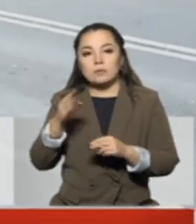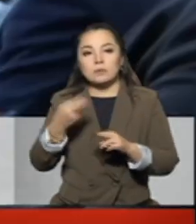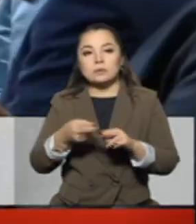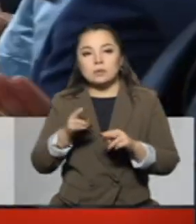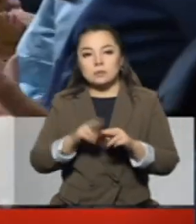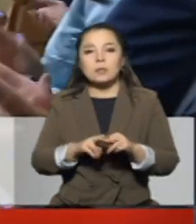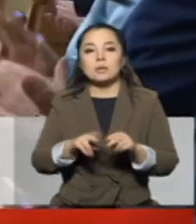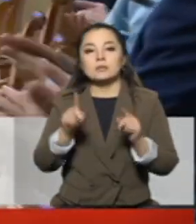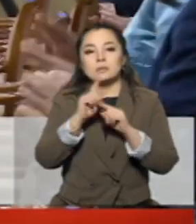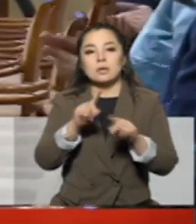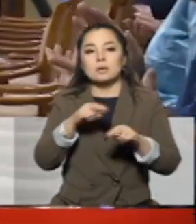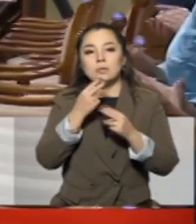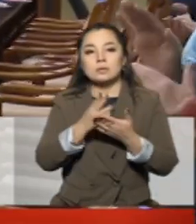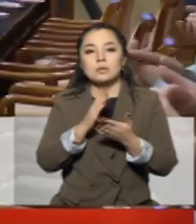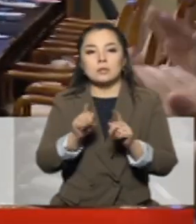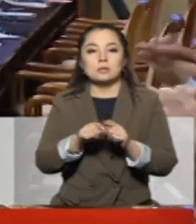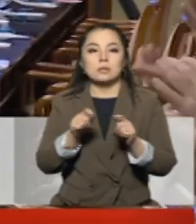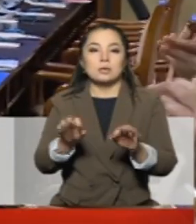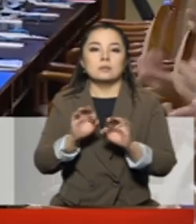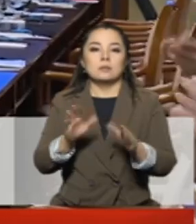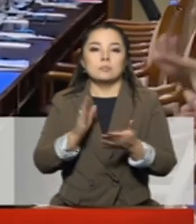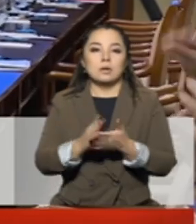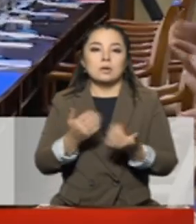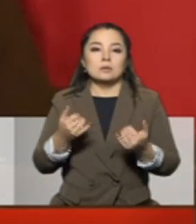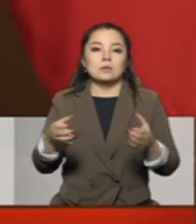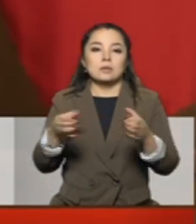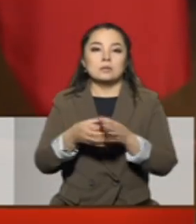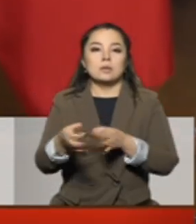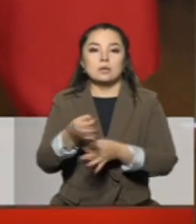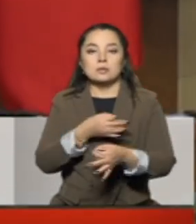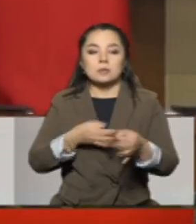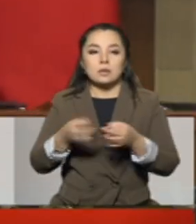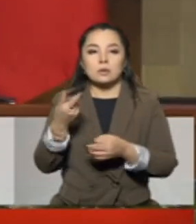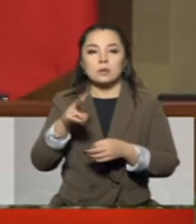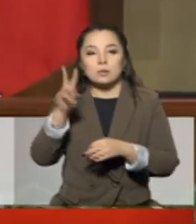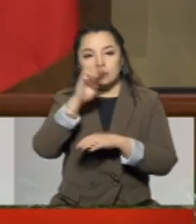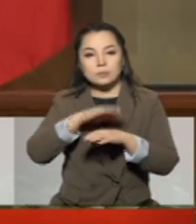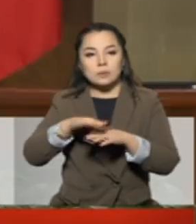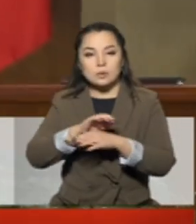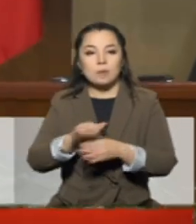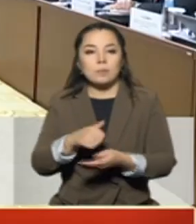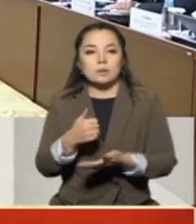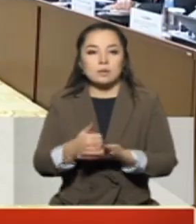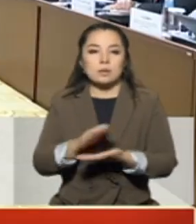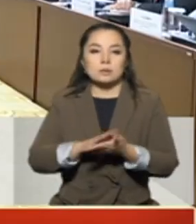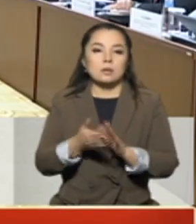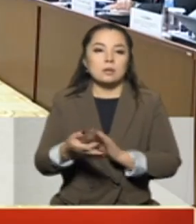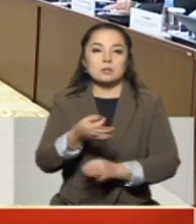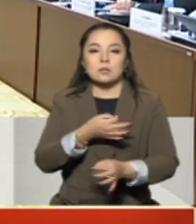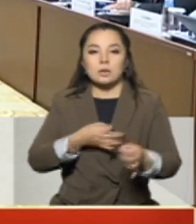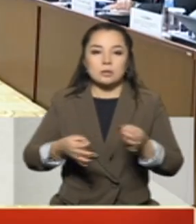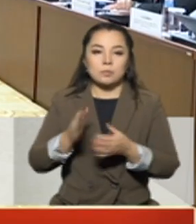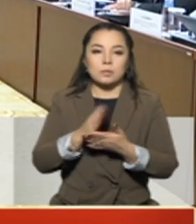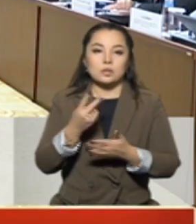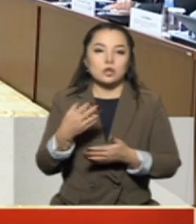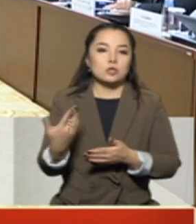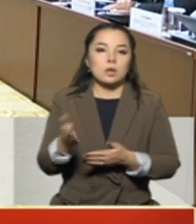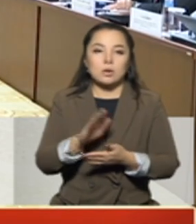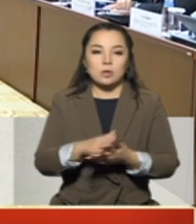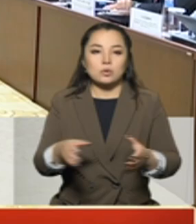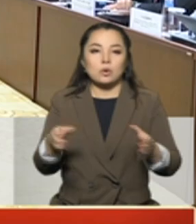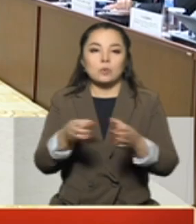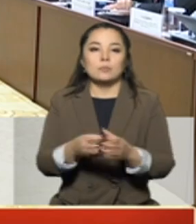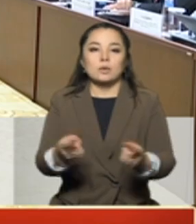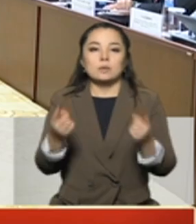бұған ерекше мән беретінін айтты. Бүгінгі салтанат рәсімінен кейін қос елдің басшысы келіссөздер жүргізді, оған екі жақтан да үлкен